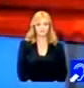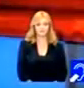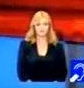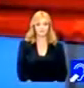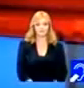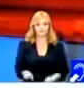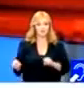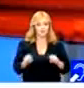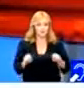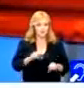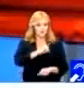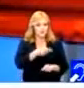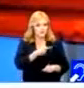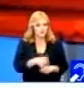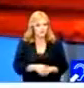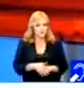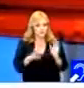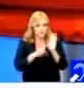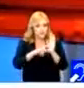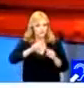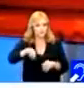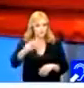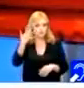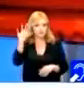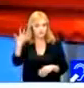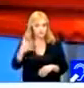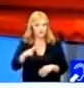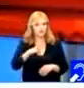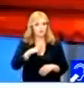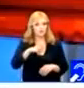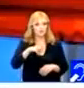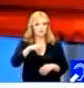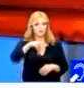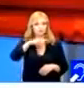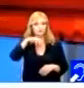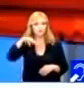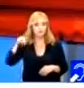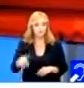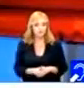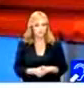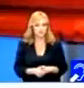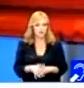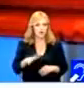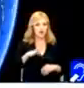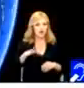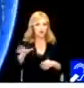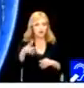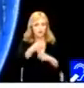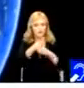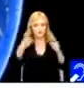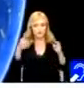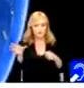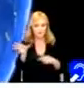Un cutremur violent de 7,5 pe Richter a avut loc astăzi în largul unei insule indoneziene. A fost declanșată alertă de tsunami,